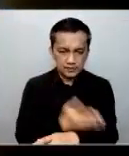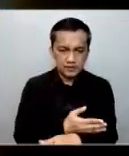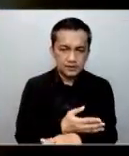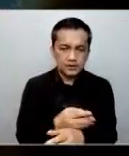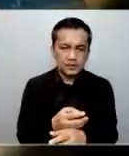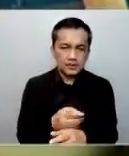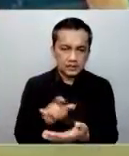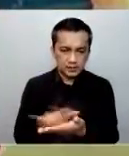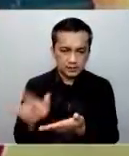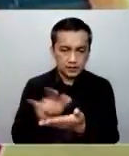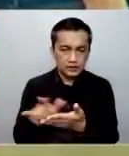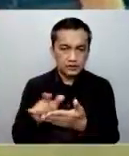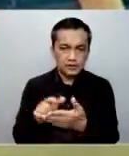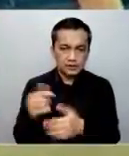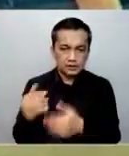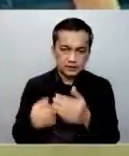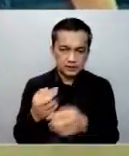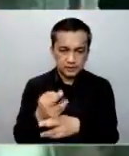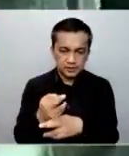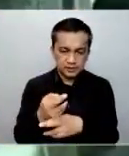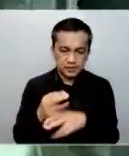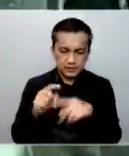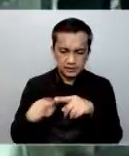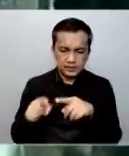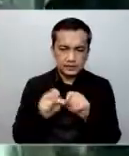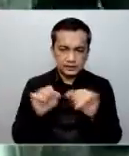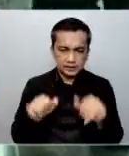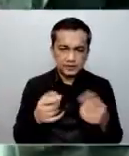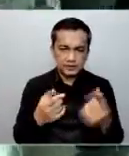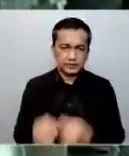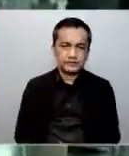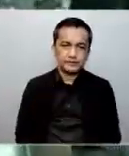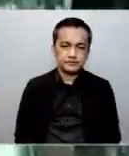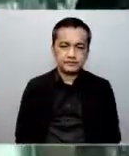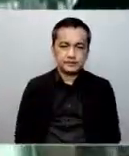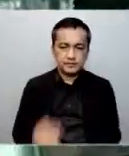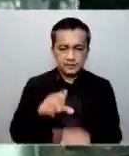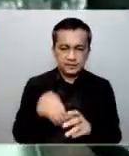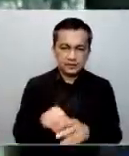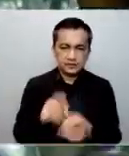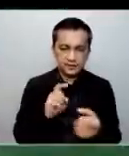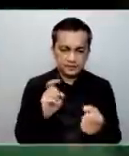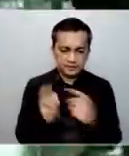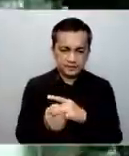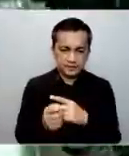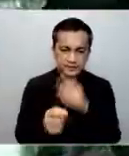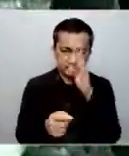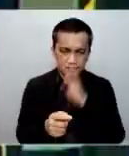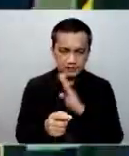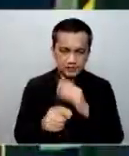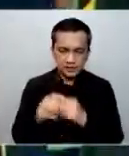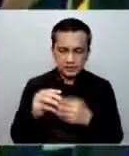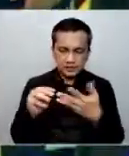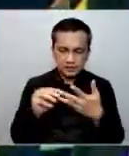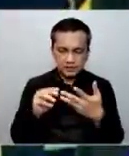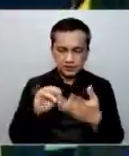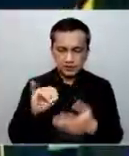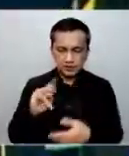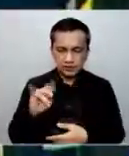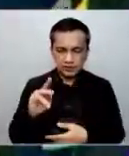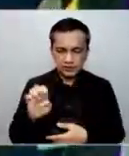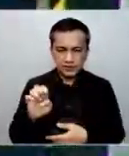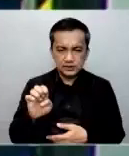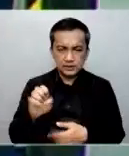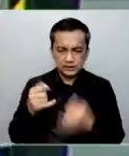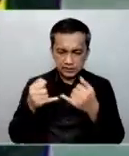ng pagkukumpuni sa electrical system ang gagawin. Kabilang dyan ang pagpapalit ng depektibong medium voltage power cables